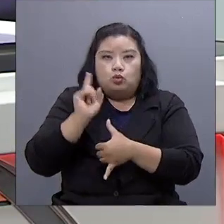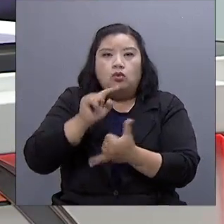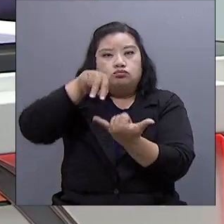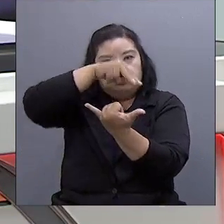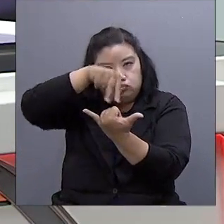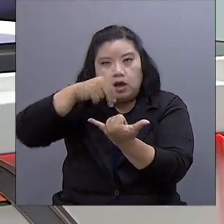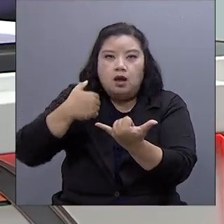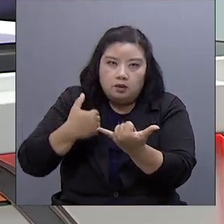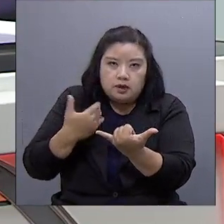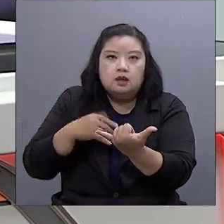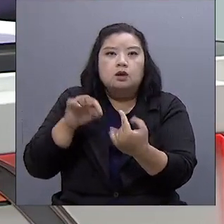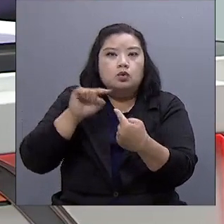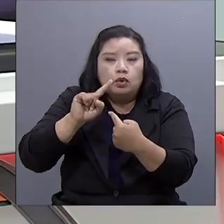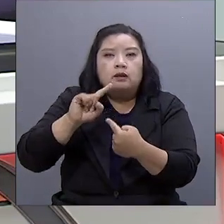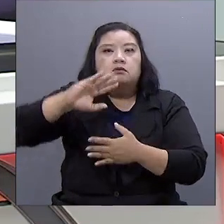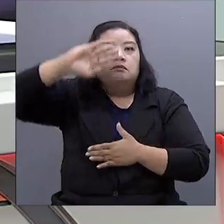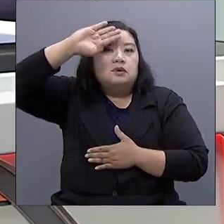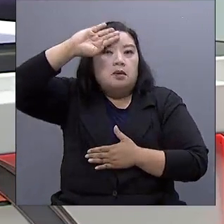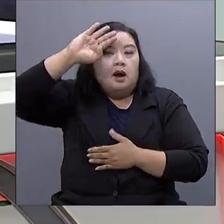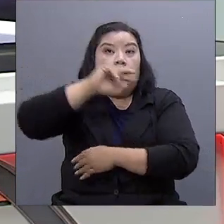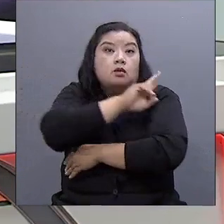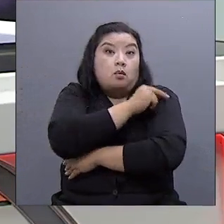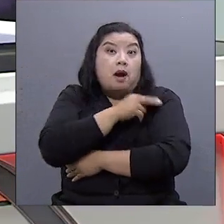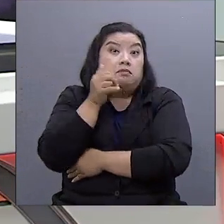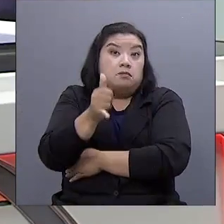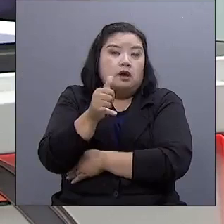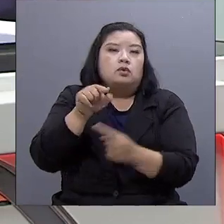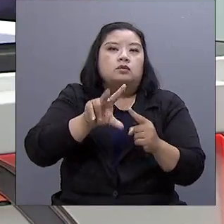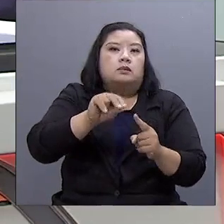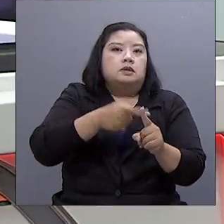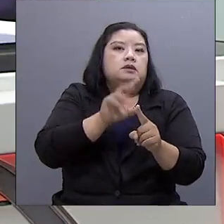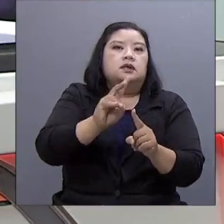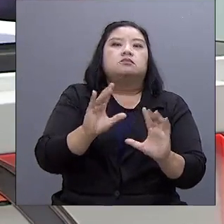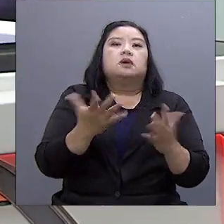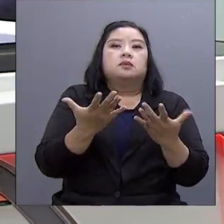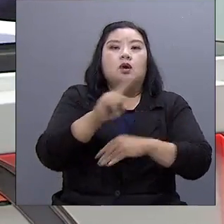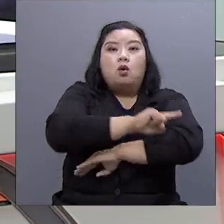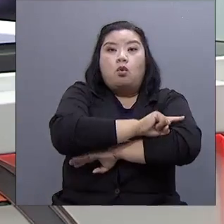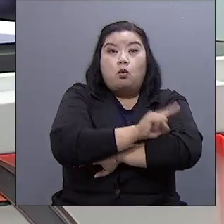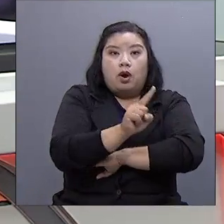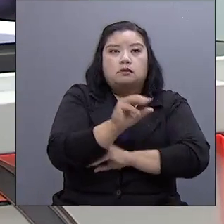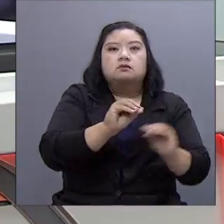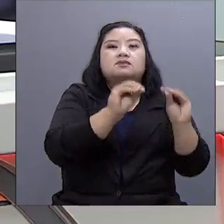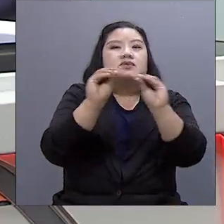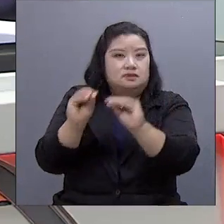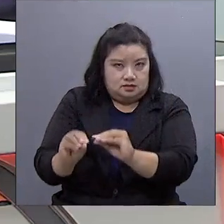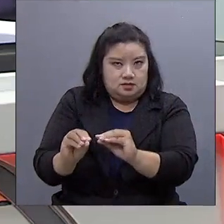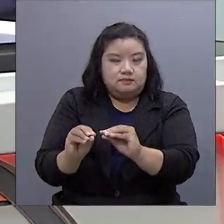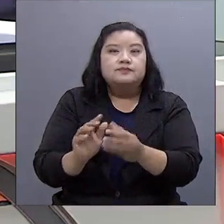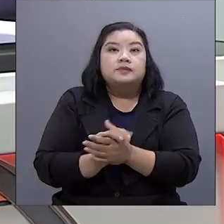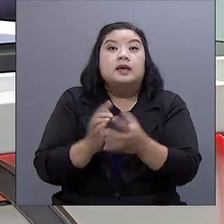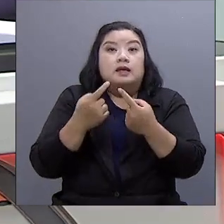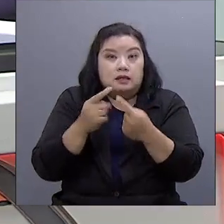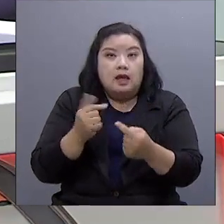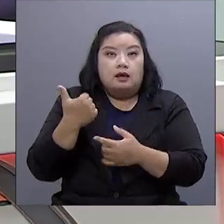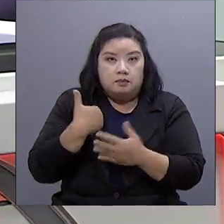การตรวจสุขภาพเนี่ยจะไม่ได้ให้ทำการในวันที่31กรกฎาคมก็ต้องเลื่อนนัดออกไปค่ะแต่ในภาพรวมหลายๆโร